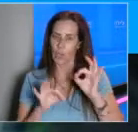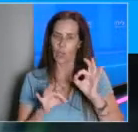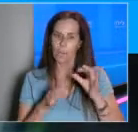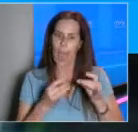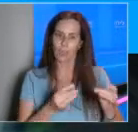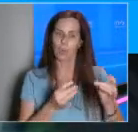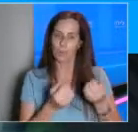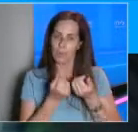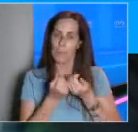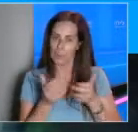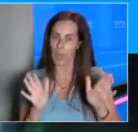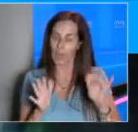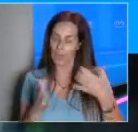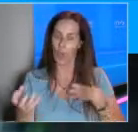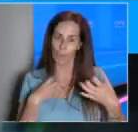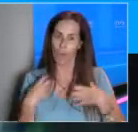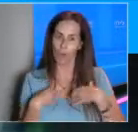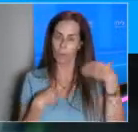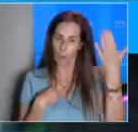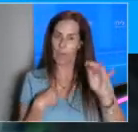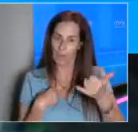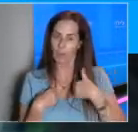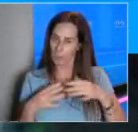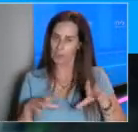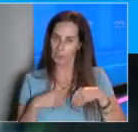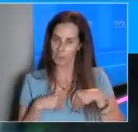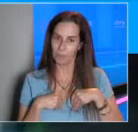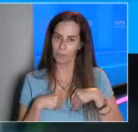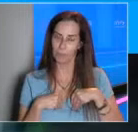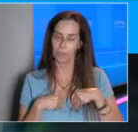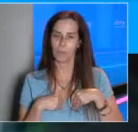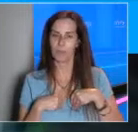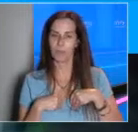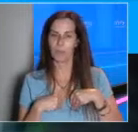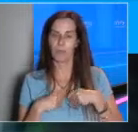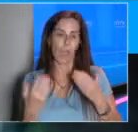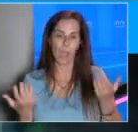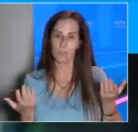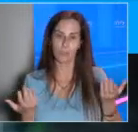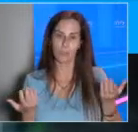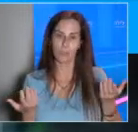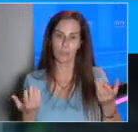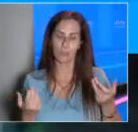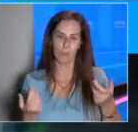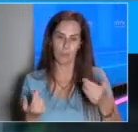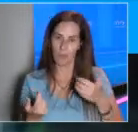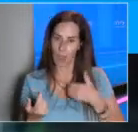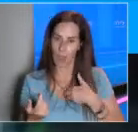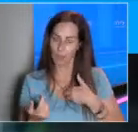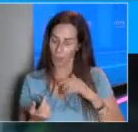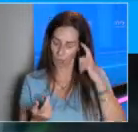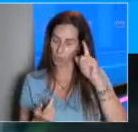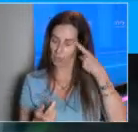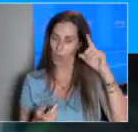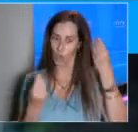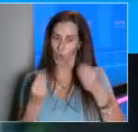בהחלטות, ולפתיחת אירועי התרבות באוויר הפתוח, וכן הלאה וכן הלאה, כך שברמה העקרונית אנחנו מברכים